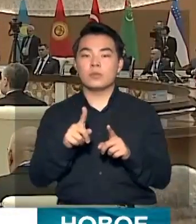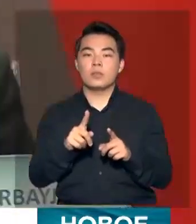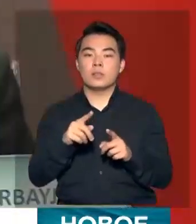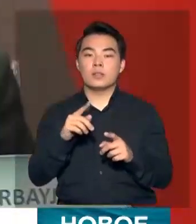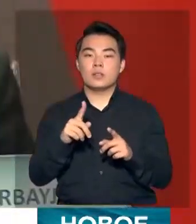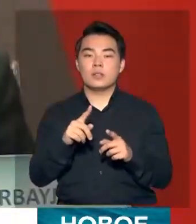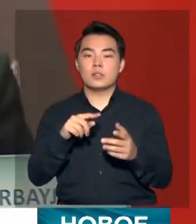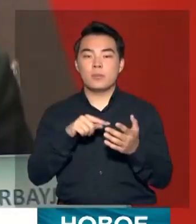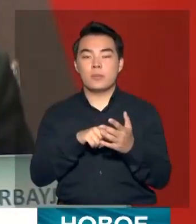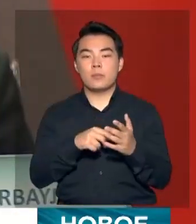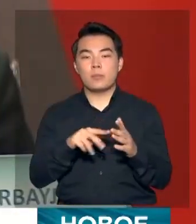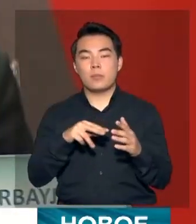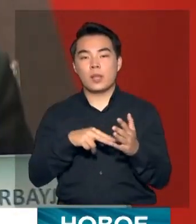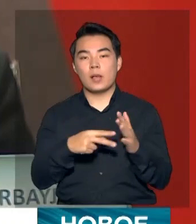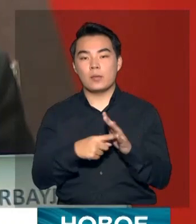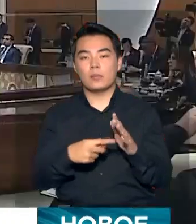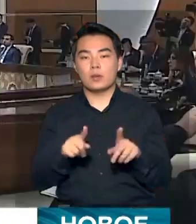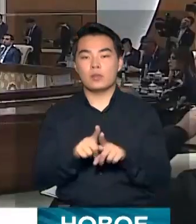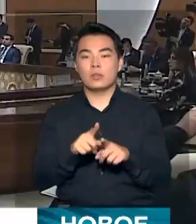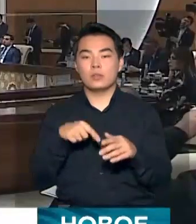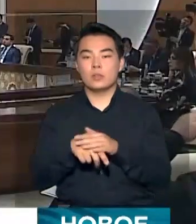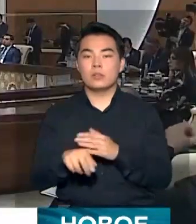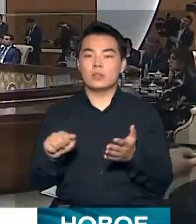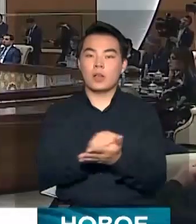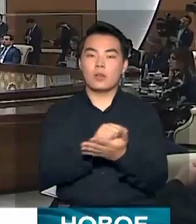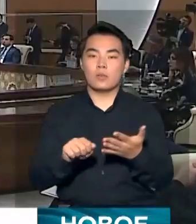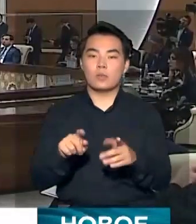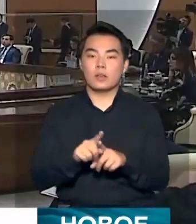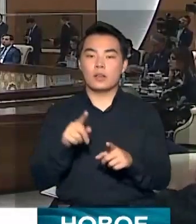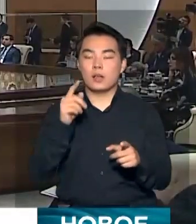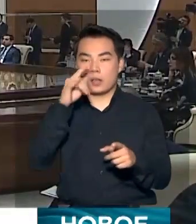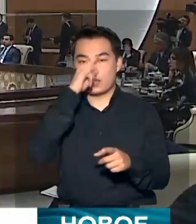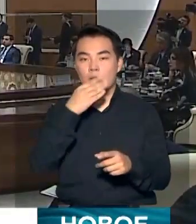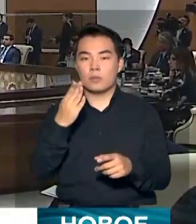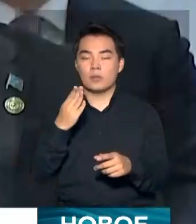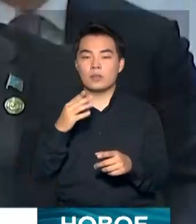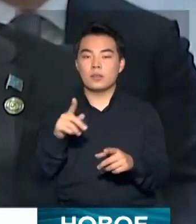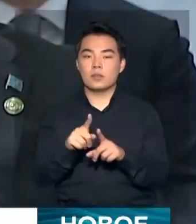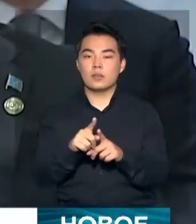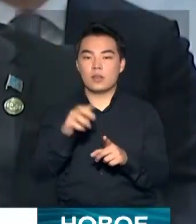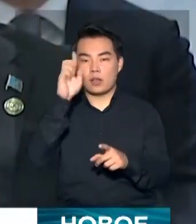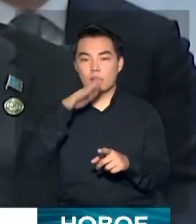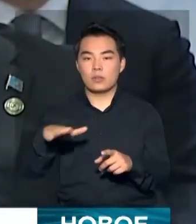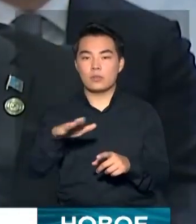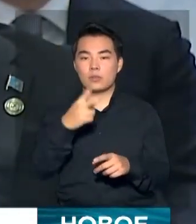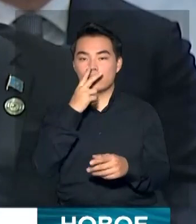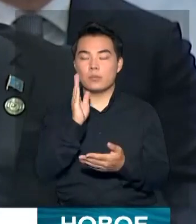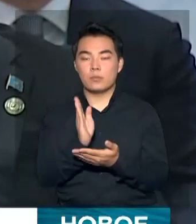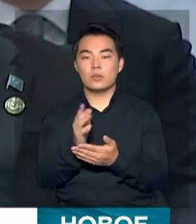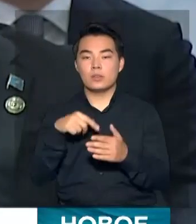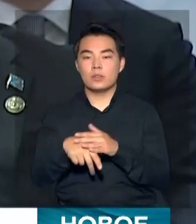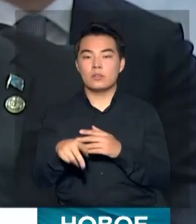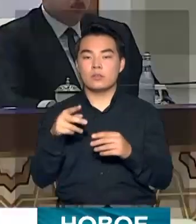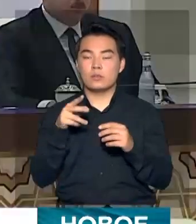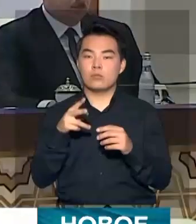стратегию ОТГ. Она позволит реализовать программный документ, инициированный казахстанской стороной. Перспективы тюркского мира до